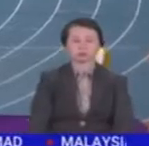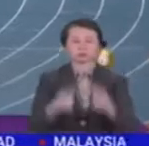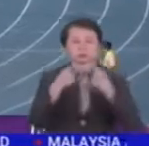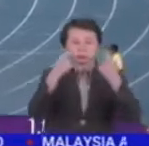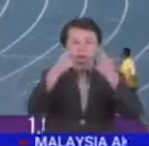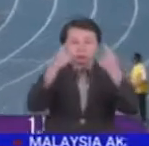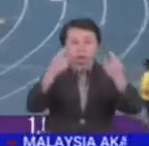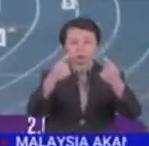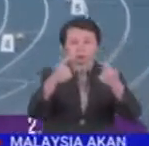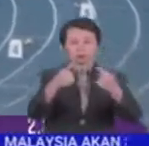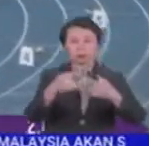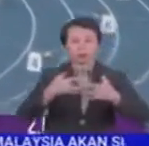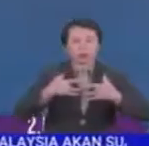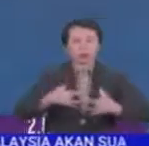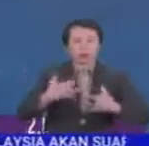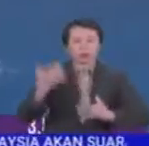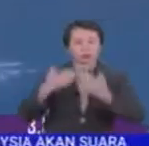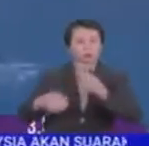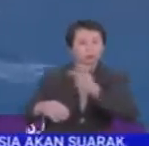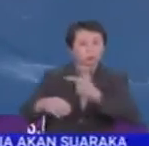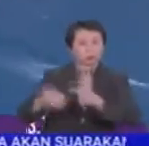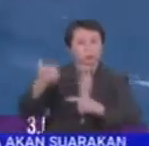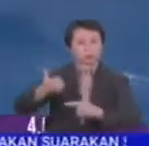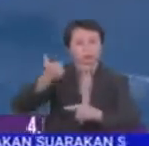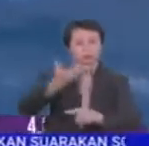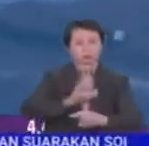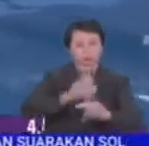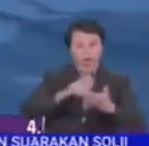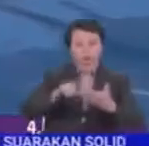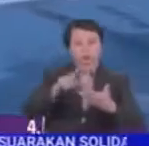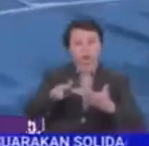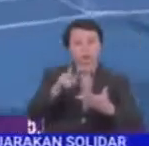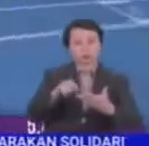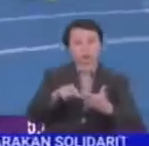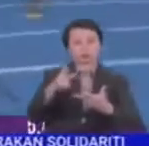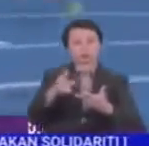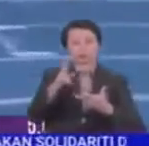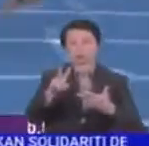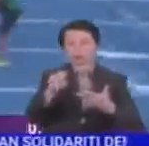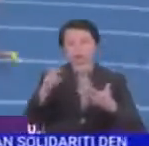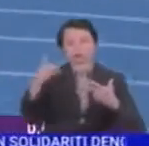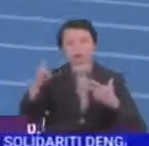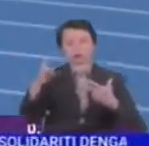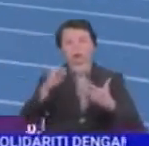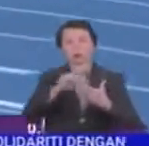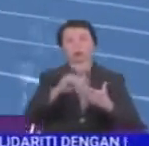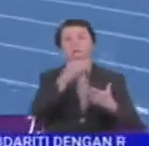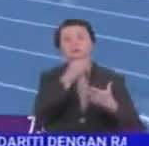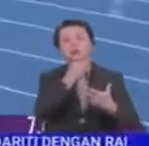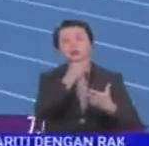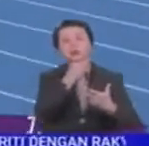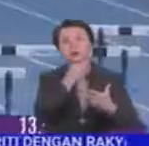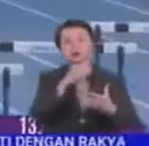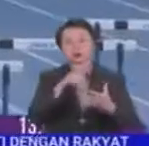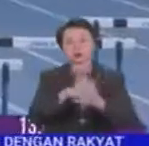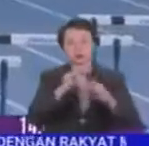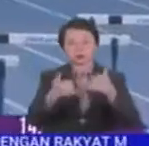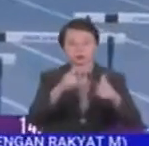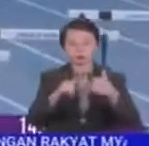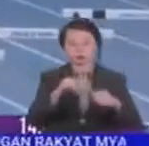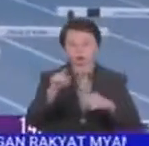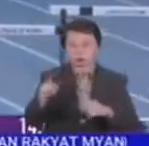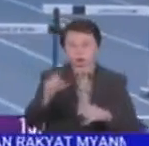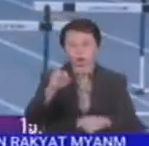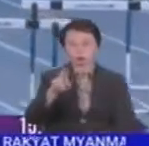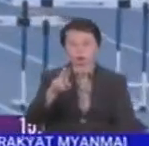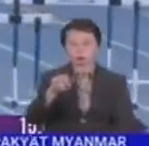Kejayaan ini sekaligus menebus kekecewaan Ruslim yang memenangi pingat gangsa pada penyertaan edisi 2018 di Perak. Dalam aksi tersebut, Ruslim